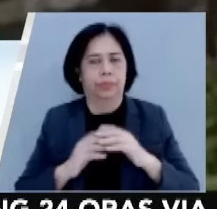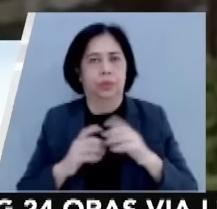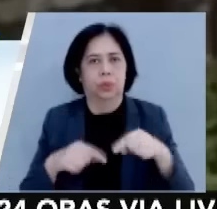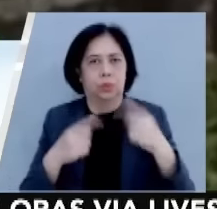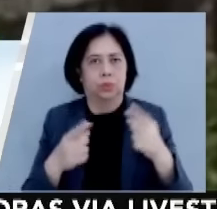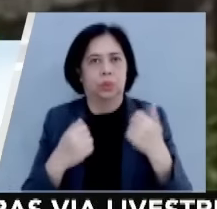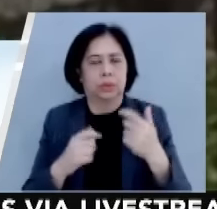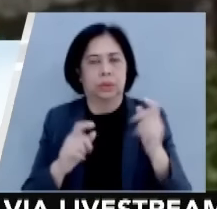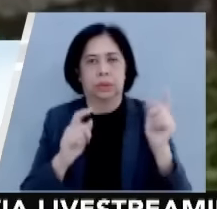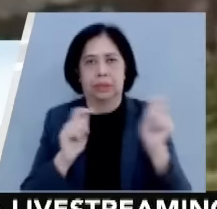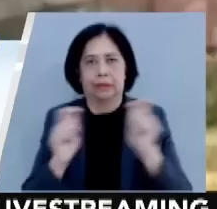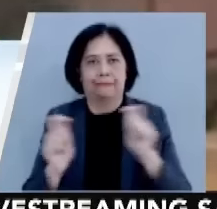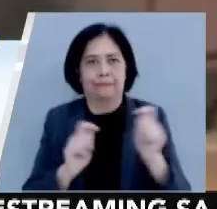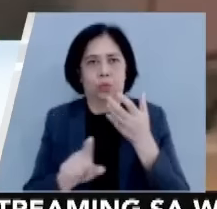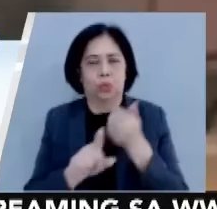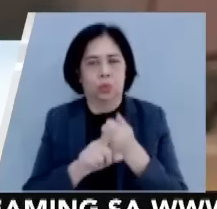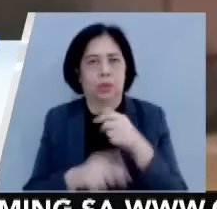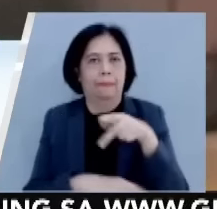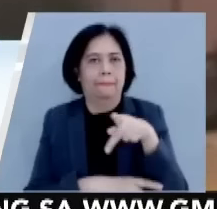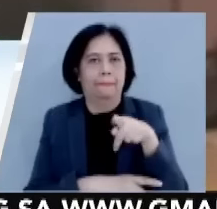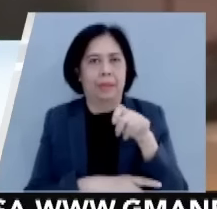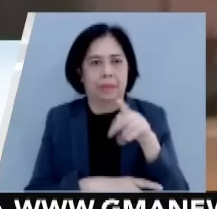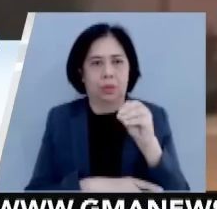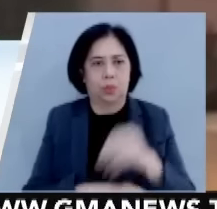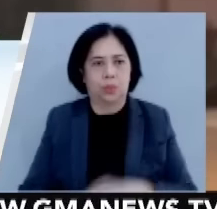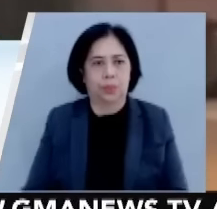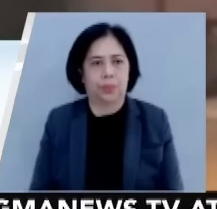Super Typhoon Pepito.